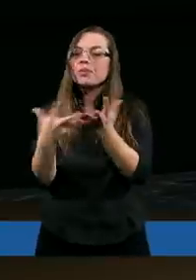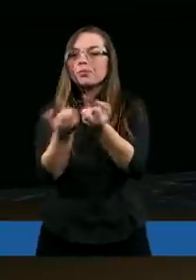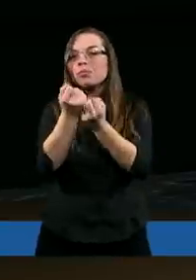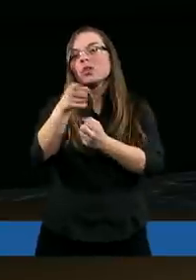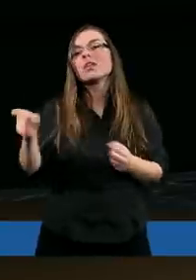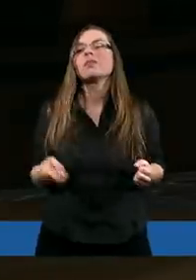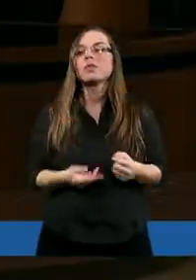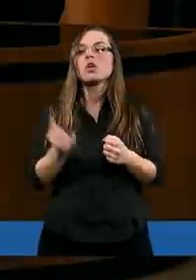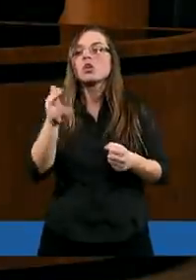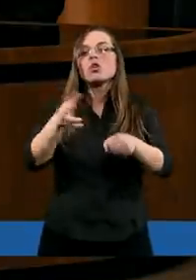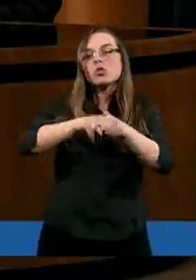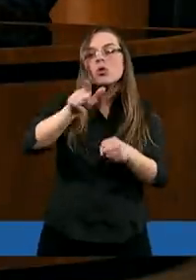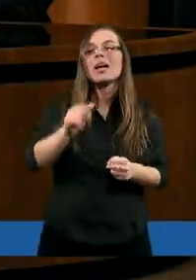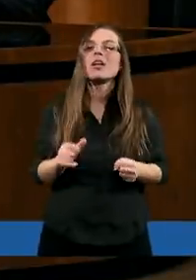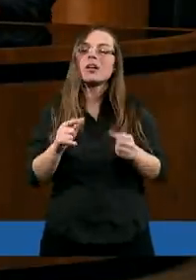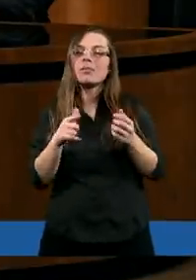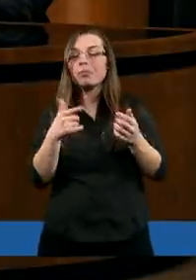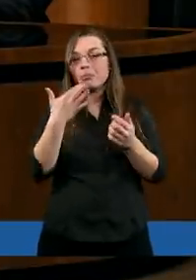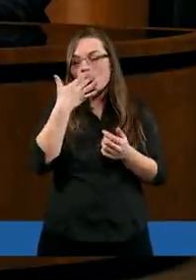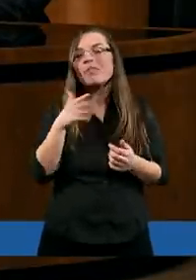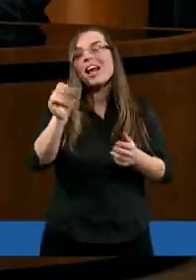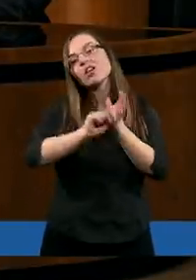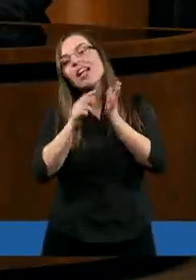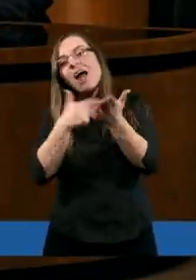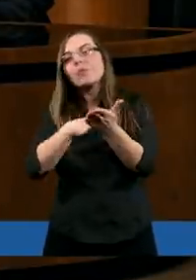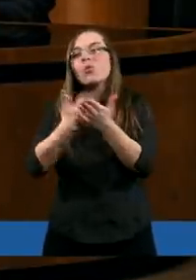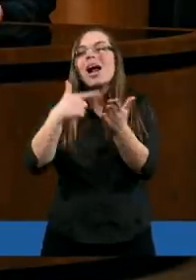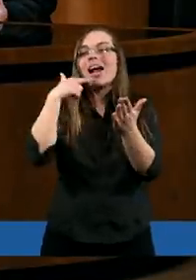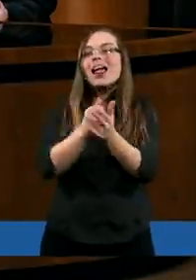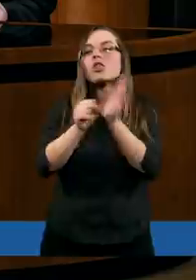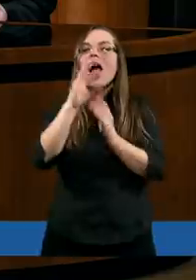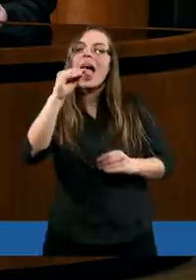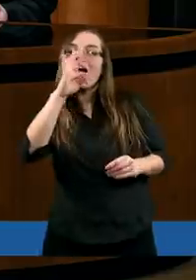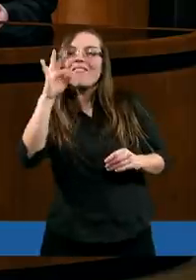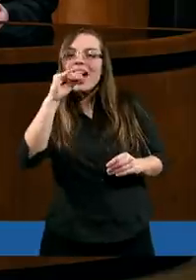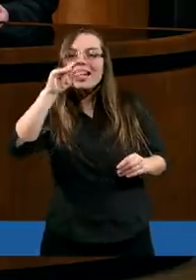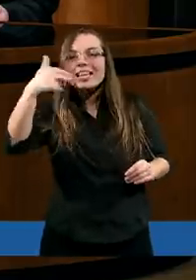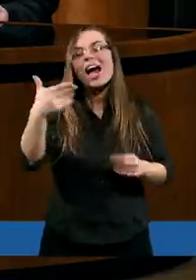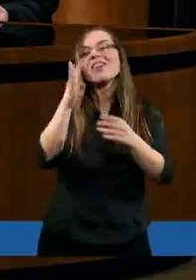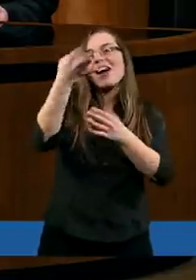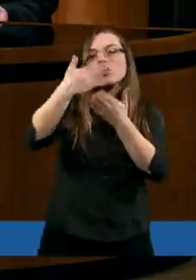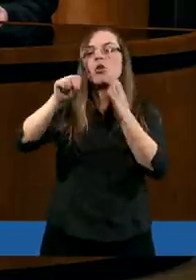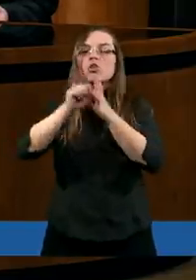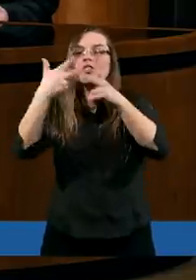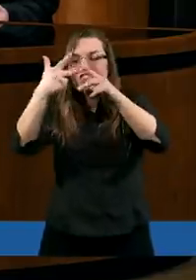przede wszystkim z listu apostoła Pawła do Efezjan, 4 rozdział, 30